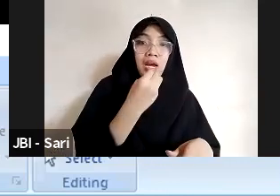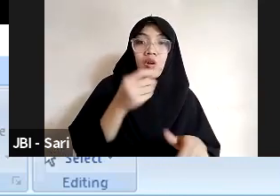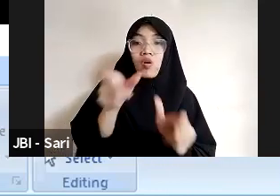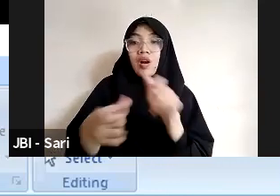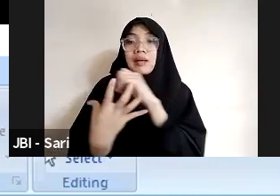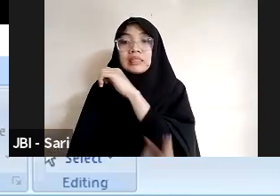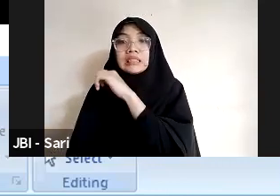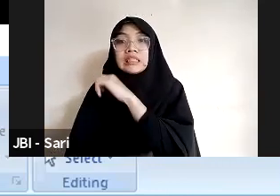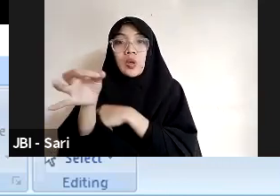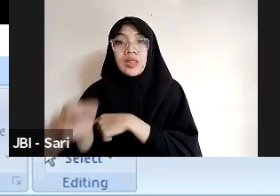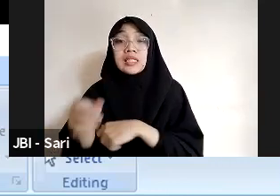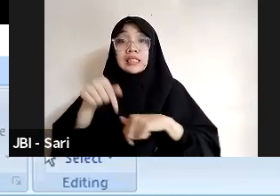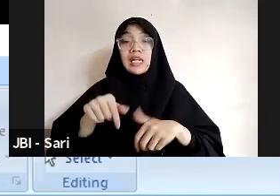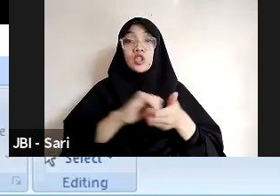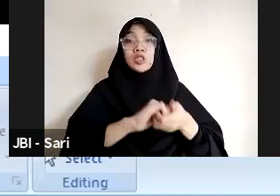Pangan Jogja